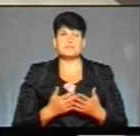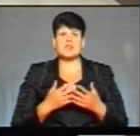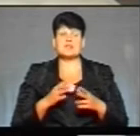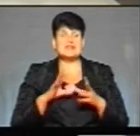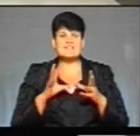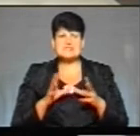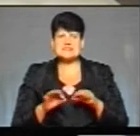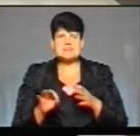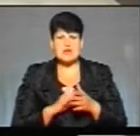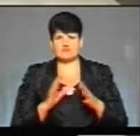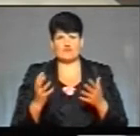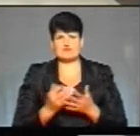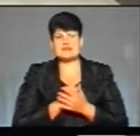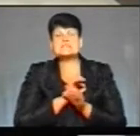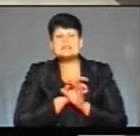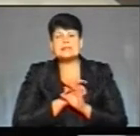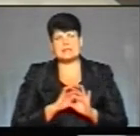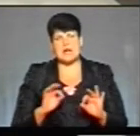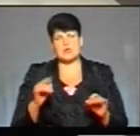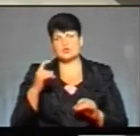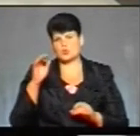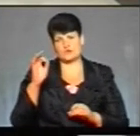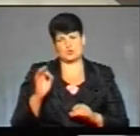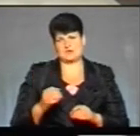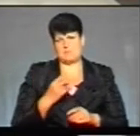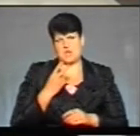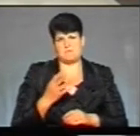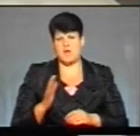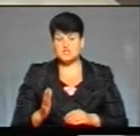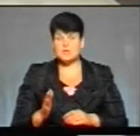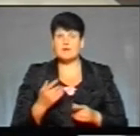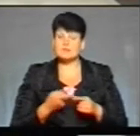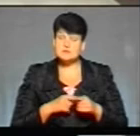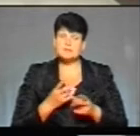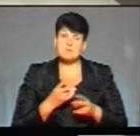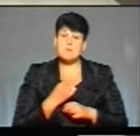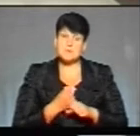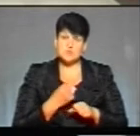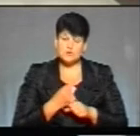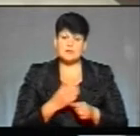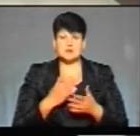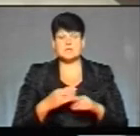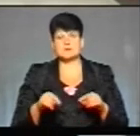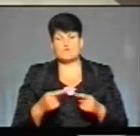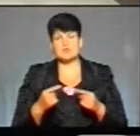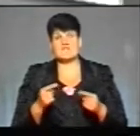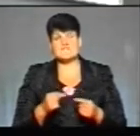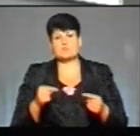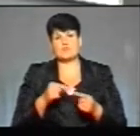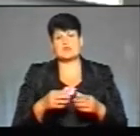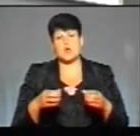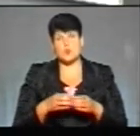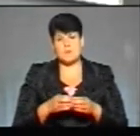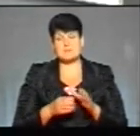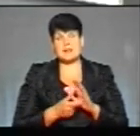зразу вдасться на ідеально на 100% передбачити. Але це над тим треба працювати, і я створена відповідна група при Кабінету міністрів України,